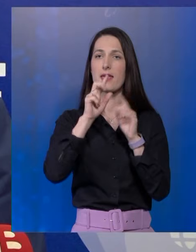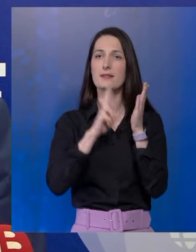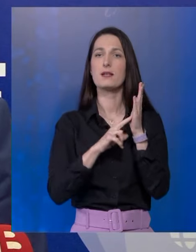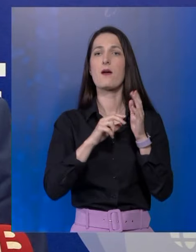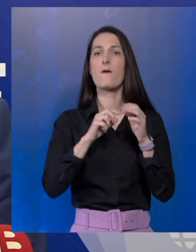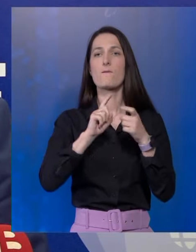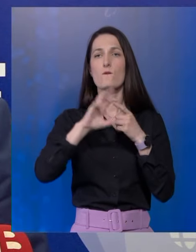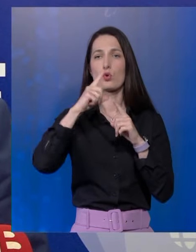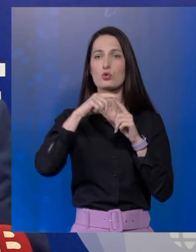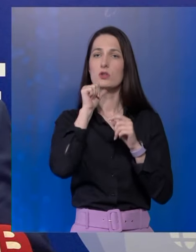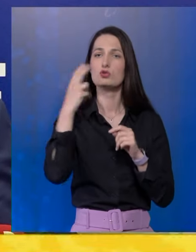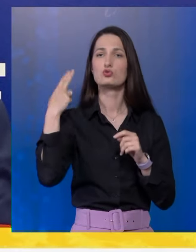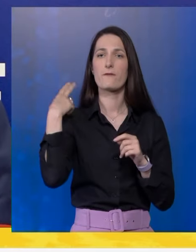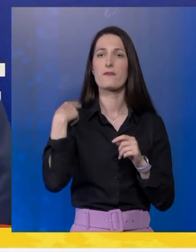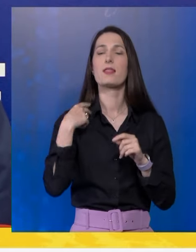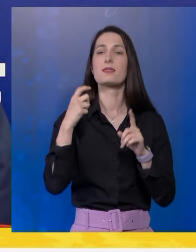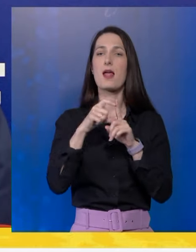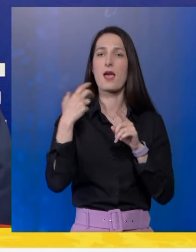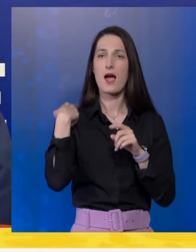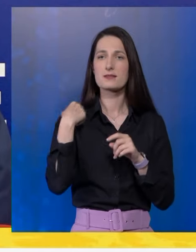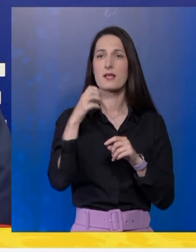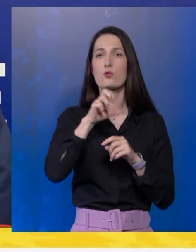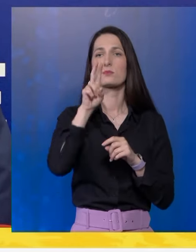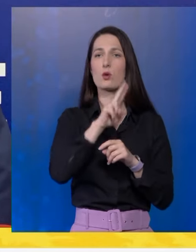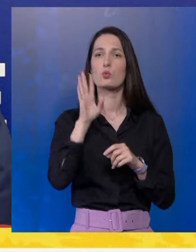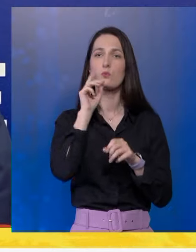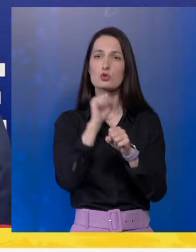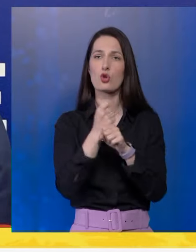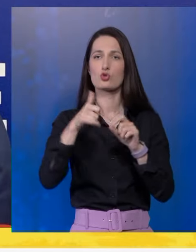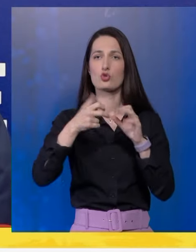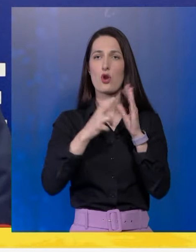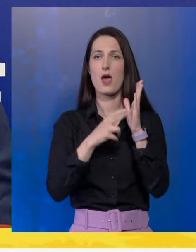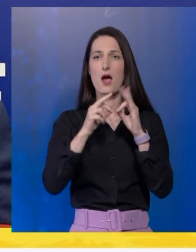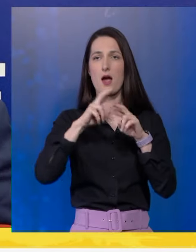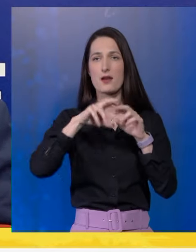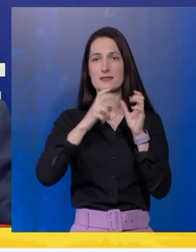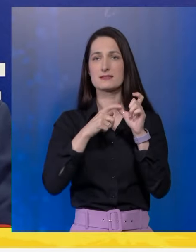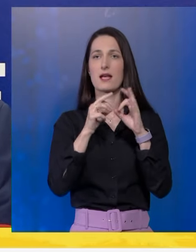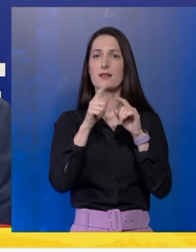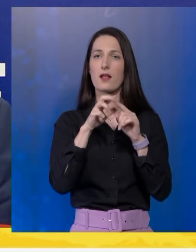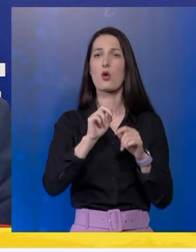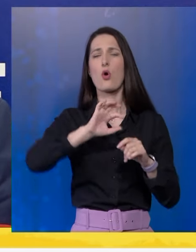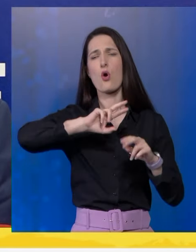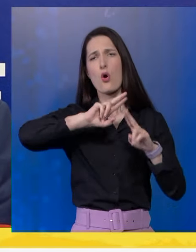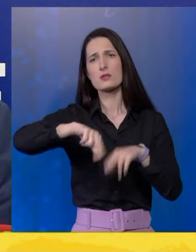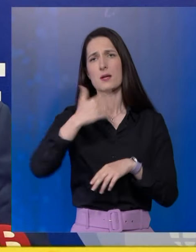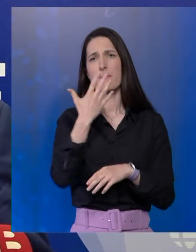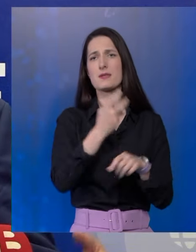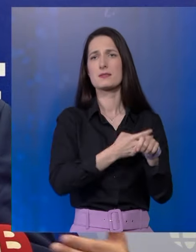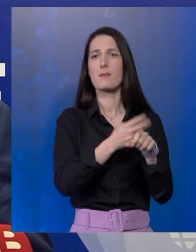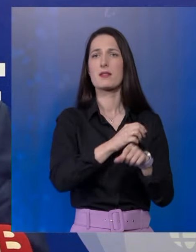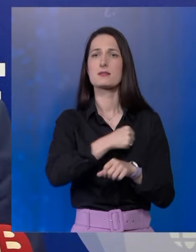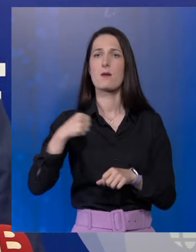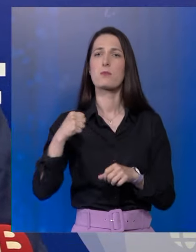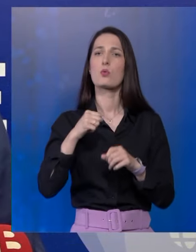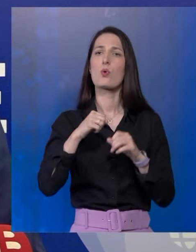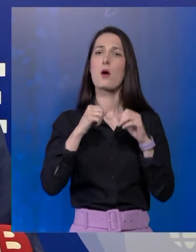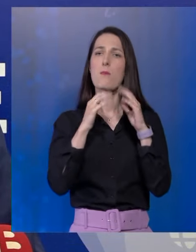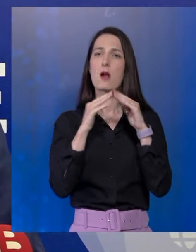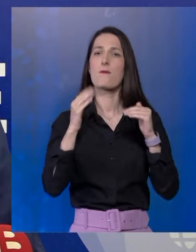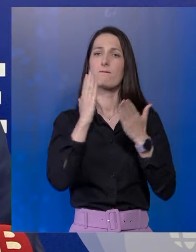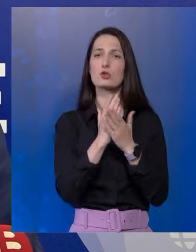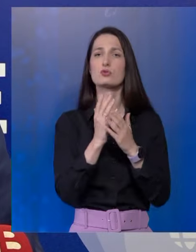Hercegovini. Ostalih pet zemalja Zapadnog Balkana je već dio programa. Bosna i Hercegovina je blizu. Međutim, potrebno je da Bosna i Hercegovina